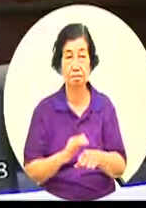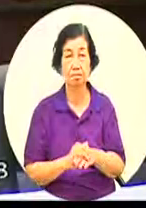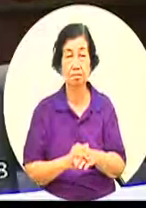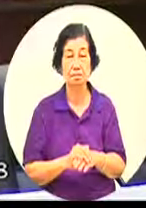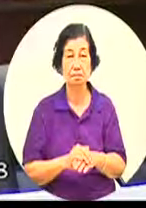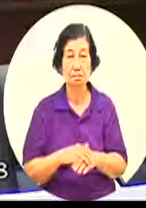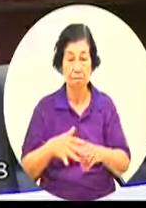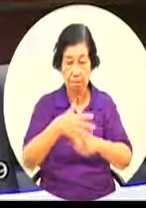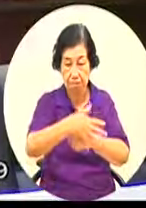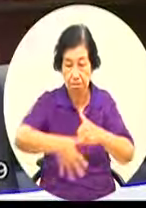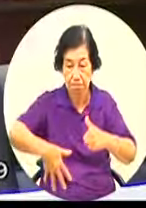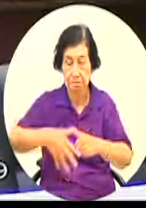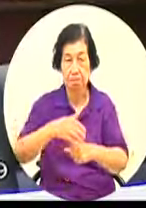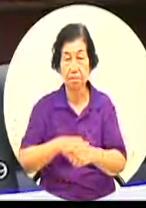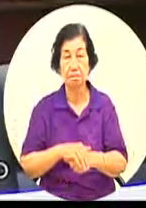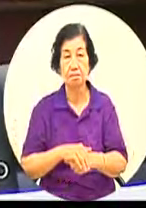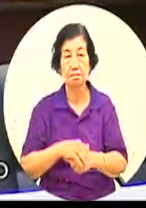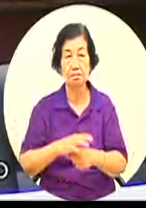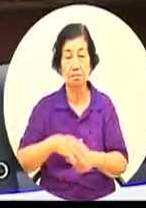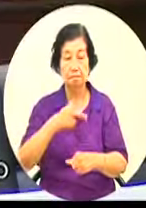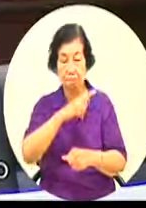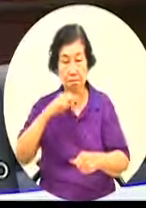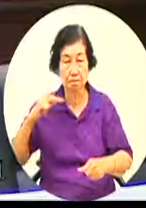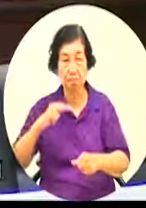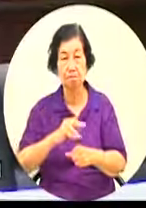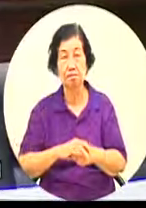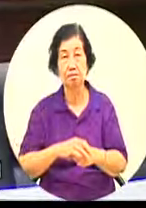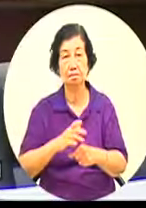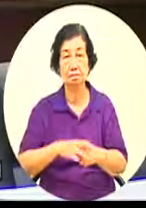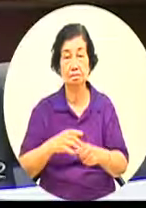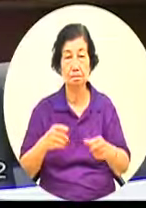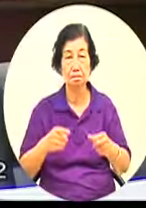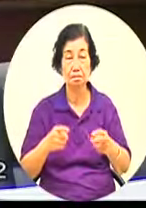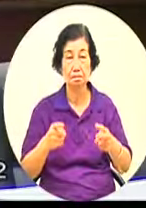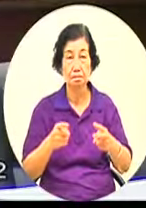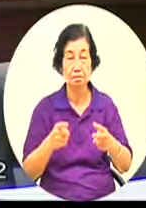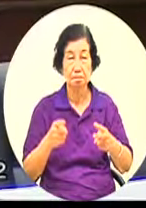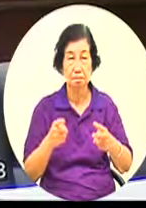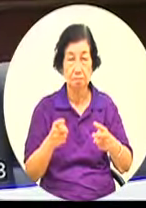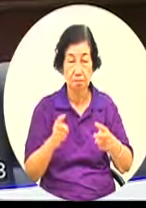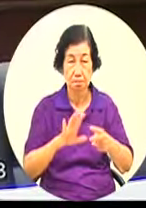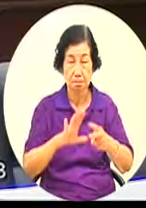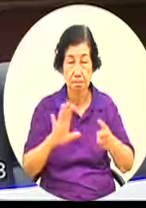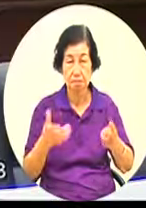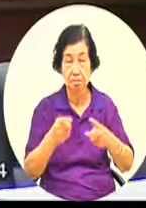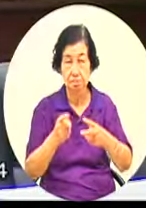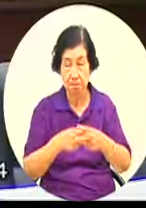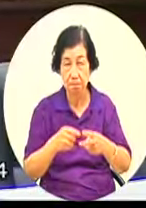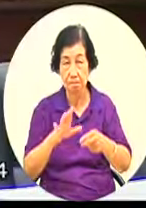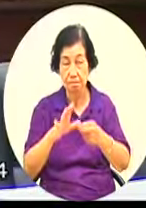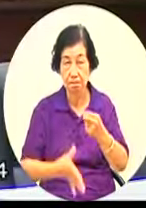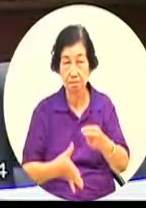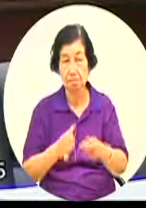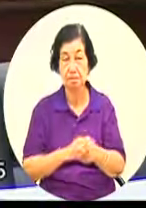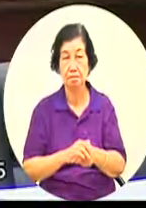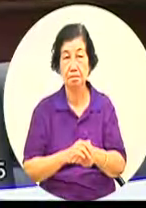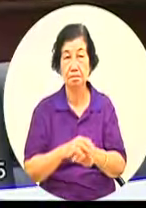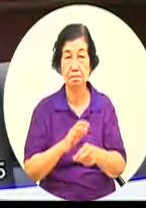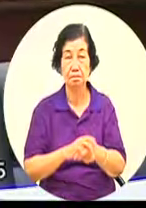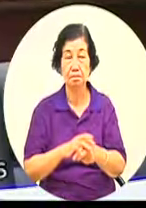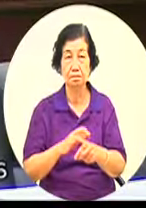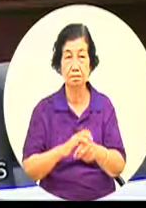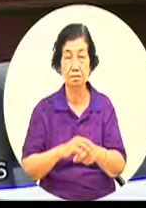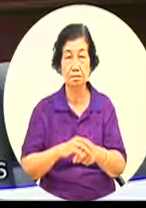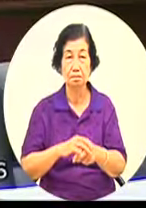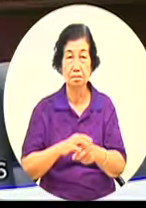体制下的英文，所有小学也好，中学也好， 如果出过国的人，或者在我们所有国